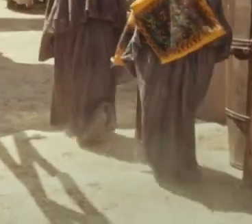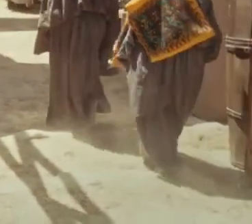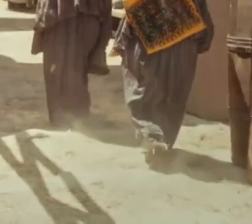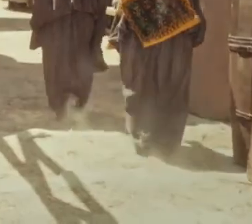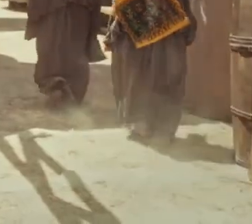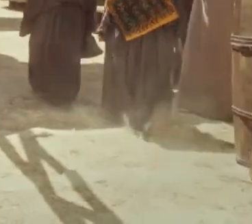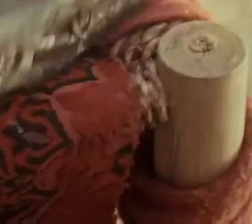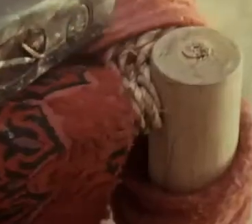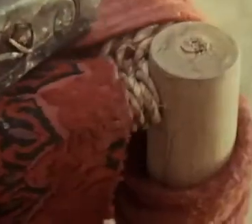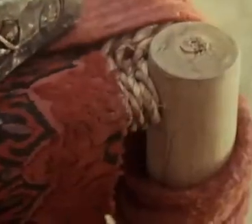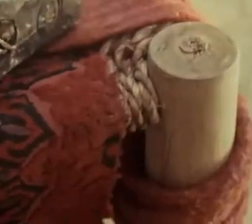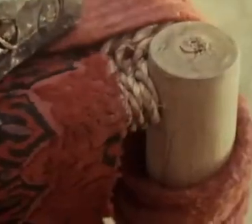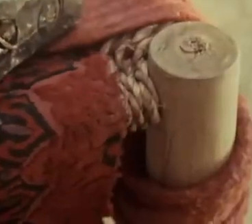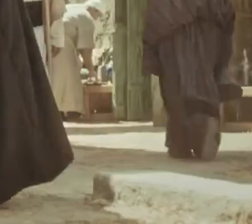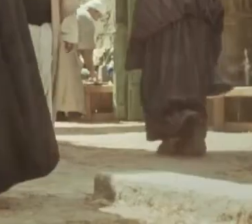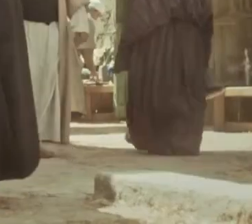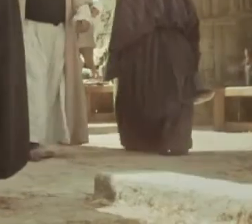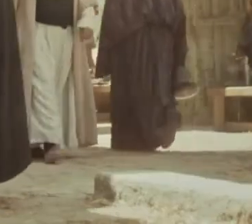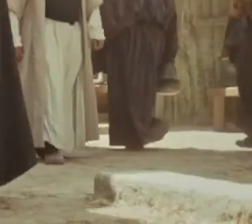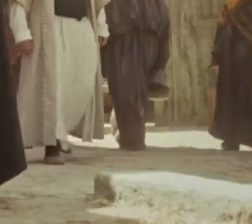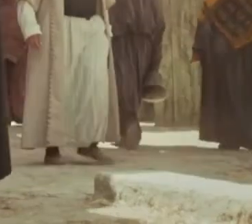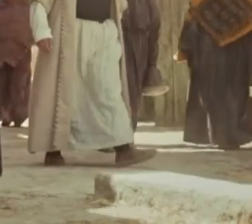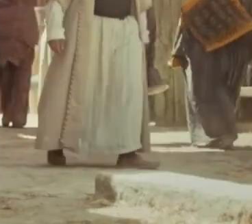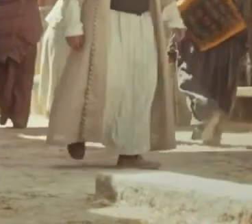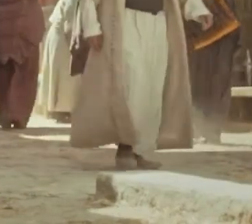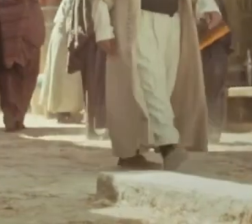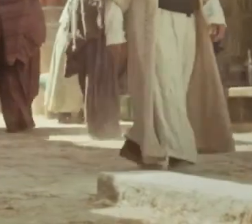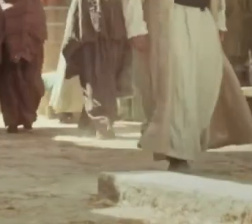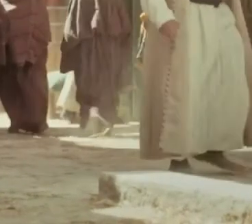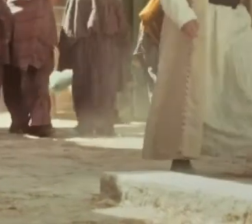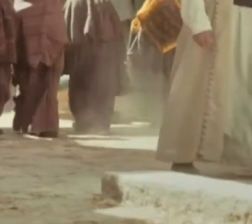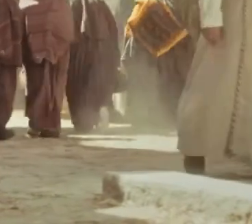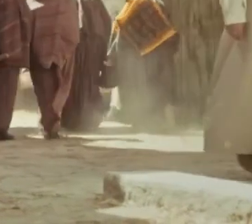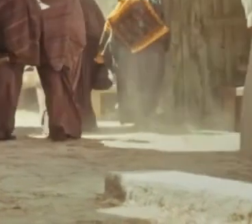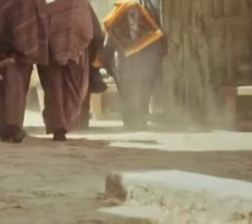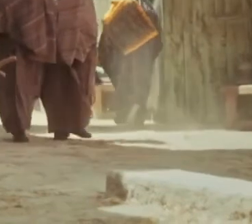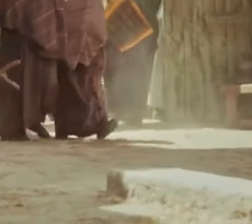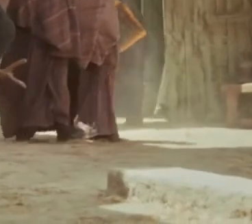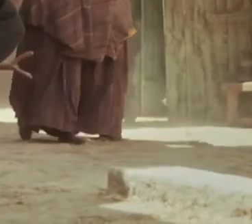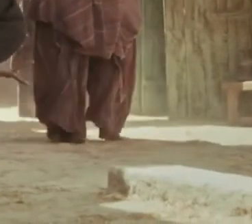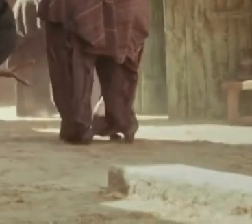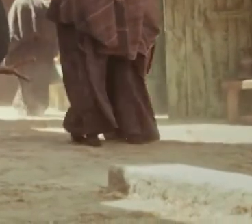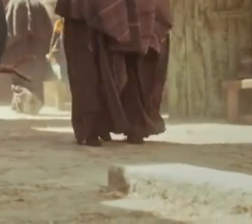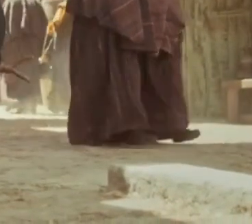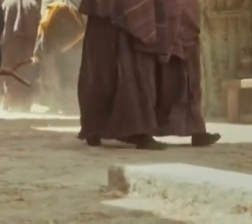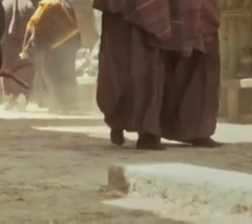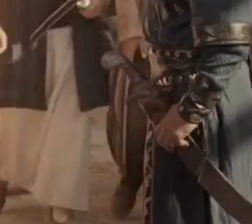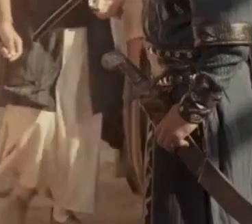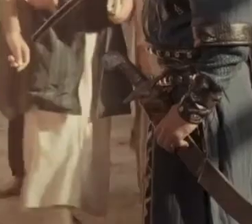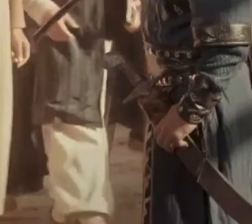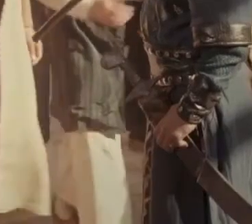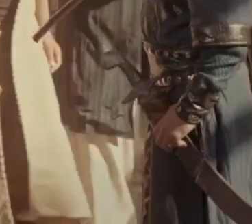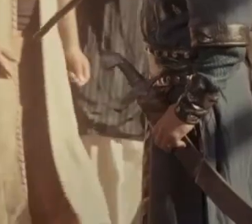Yaşlı adam çekicini yanındaki tabureye koyup öyle oturdu. Masanın üstünde iki maşrapa. Yan tarafta sildiği maşrapalara rafları